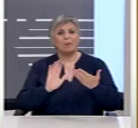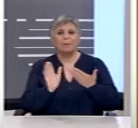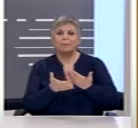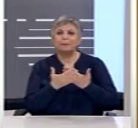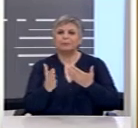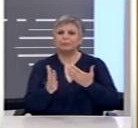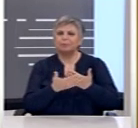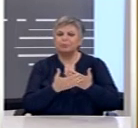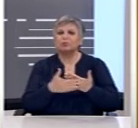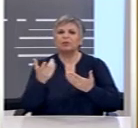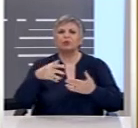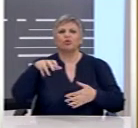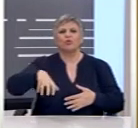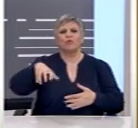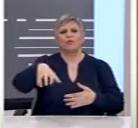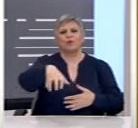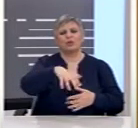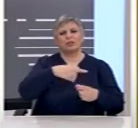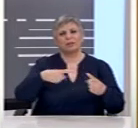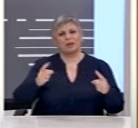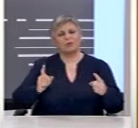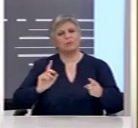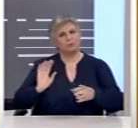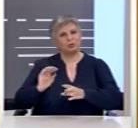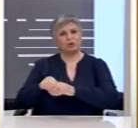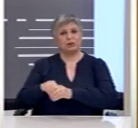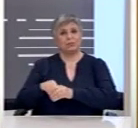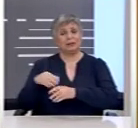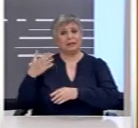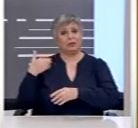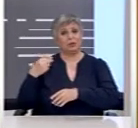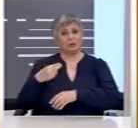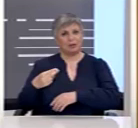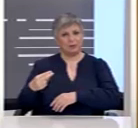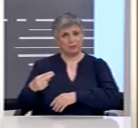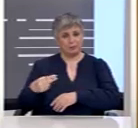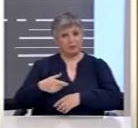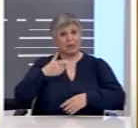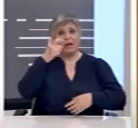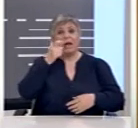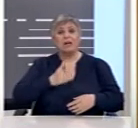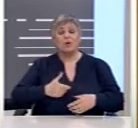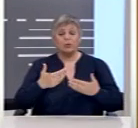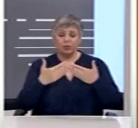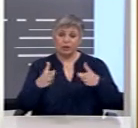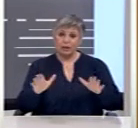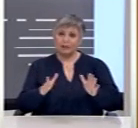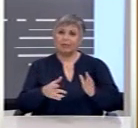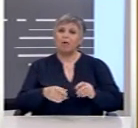και θεσμούς που ενεπλάκηκαν στα γεγονότα αυτά. Είμαι υποχρεωμένος δημόσια να σας πω το εξής.